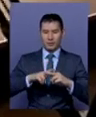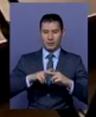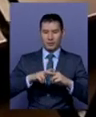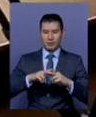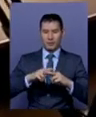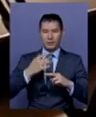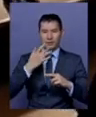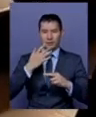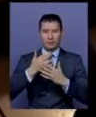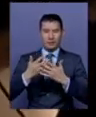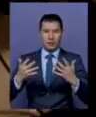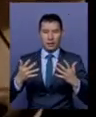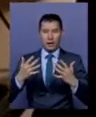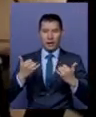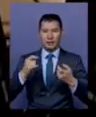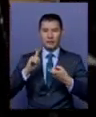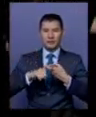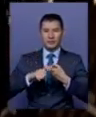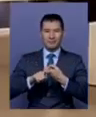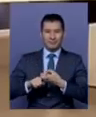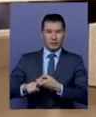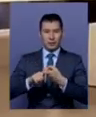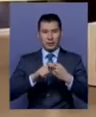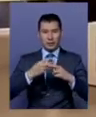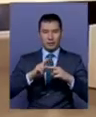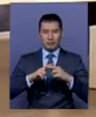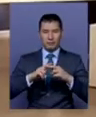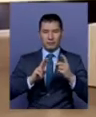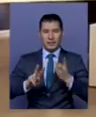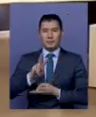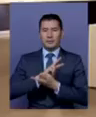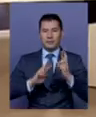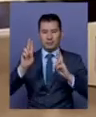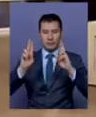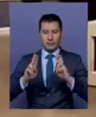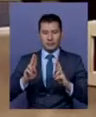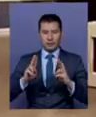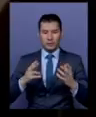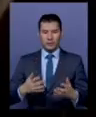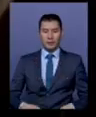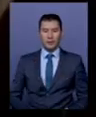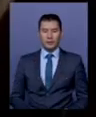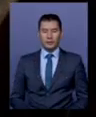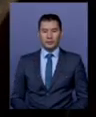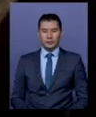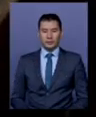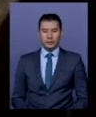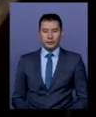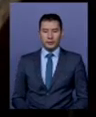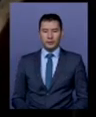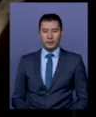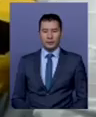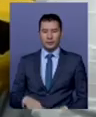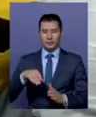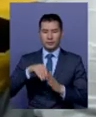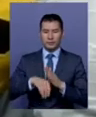Сондықтан бұл ауқымды шараны өткізуге Алматы телеарнасының барлығы жұмы бір жұдырықтай болып атсалысты. Арнаның теле жүргізушілерімен қатар жарық қоюшылары,